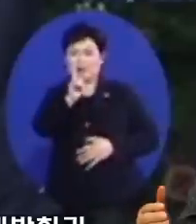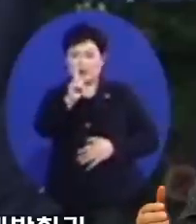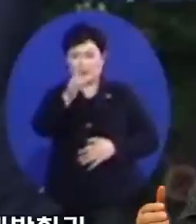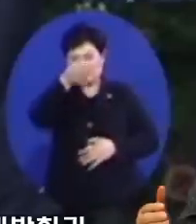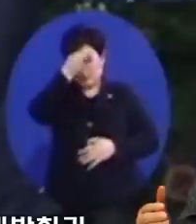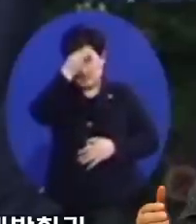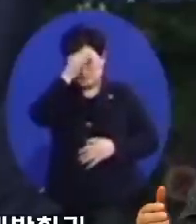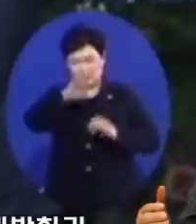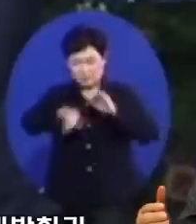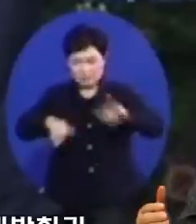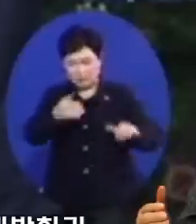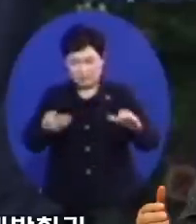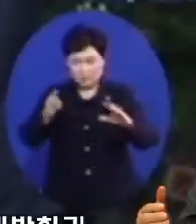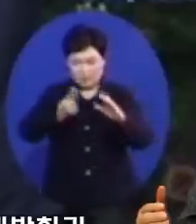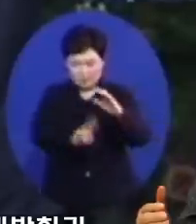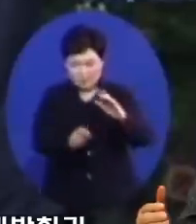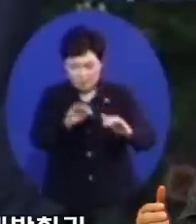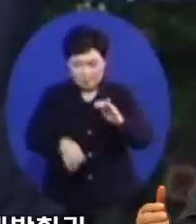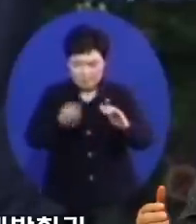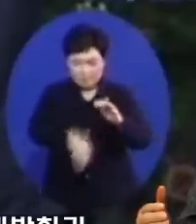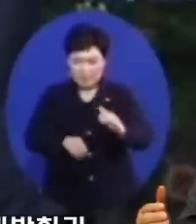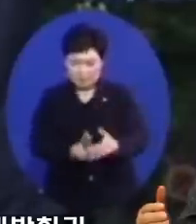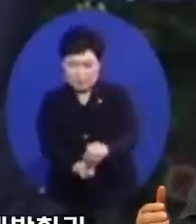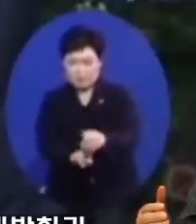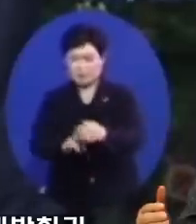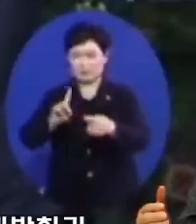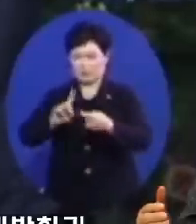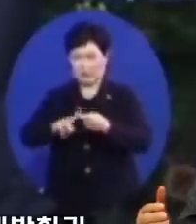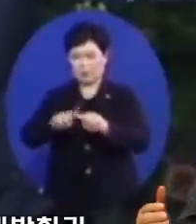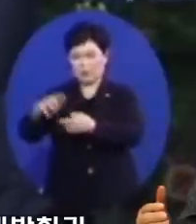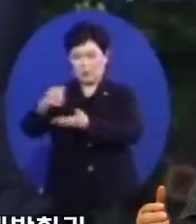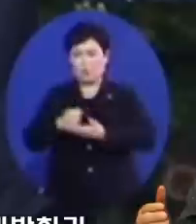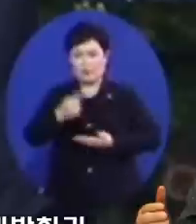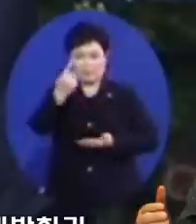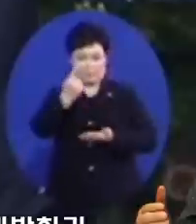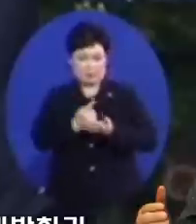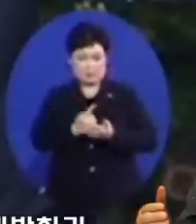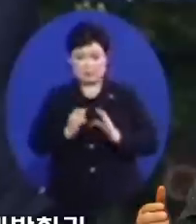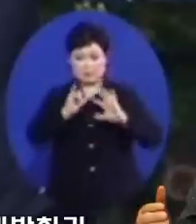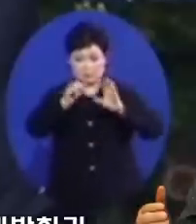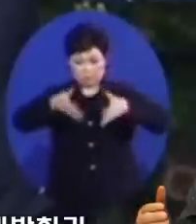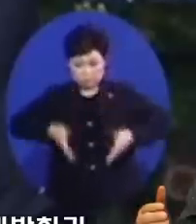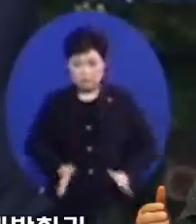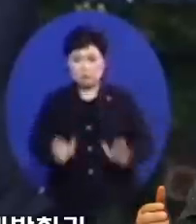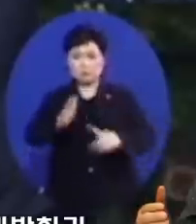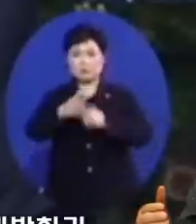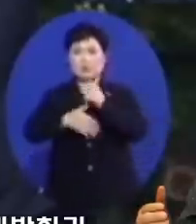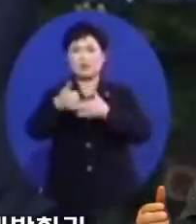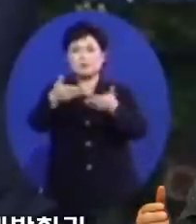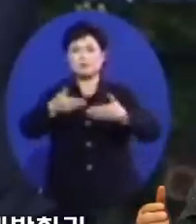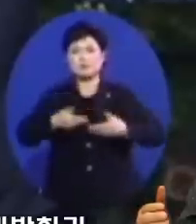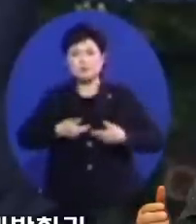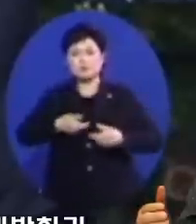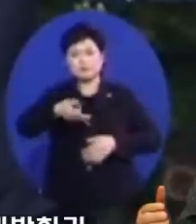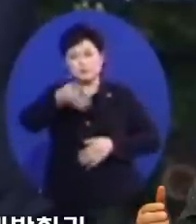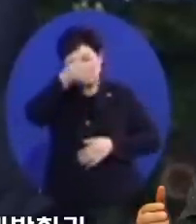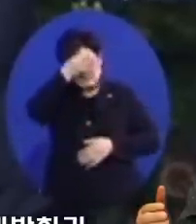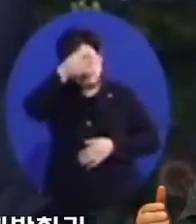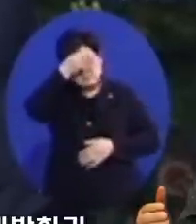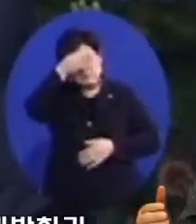파묻어 놓았다가 그대로 가지고 나왔습니다. 이 세상에 태어나서 하나님이 주신